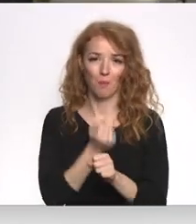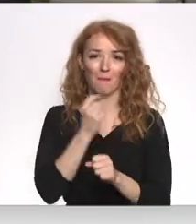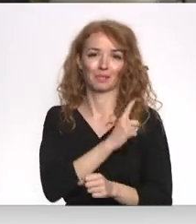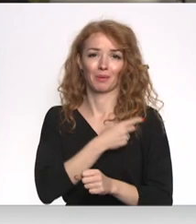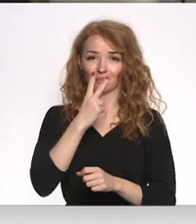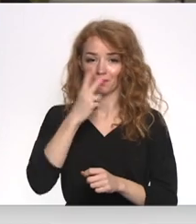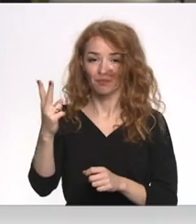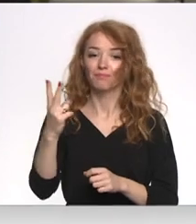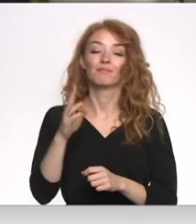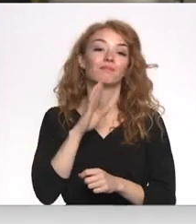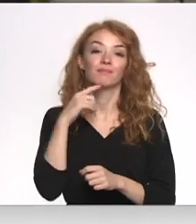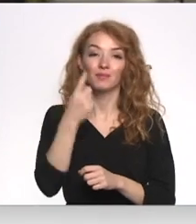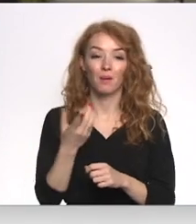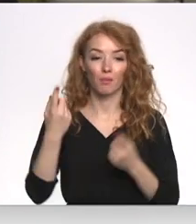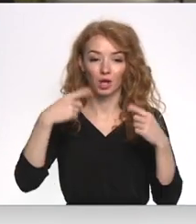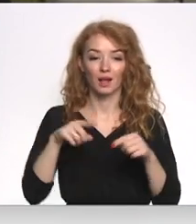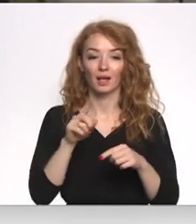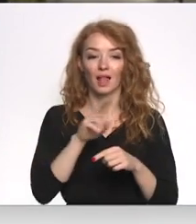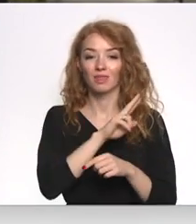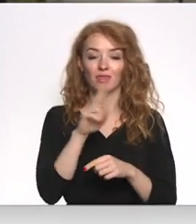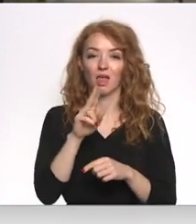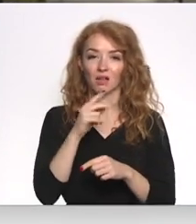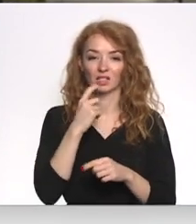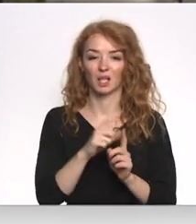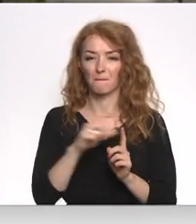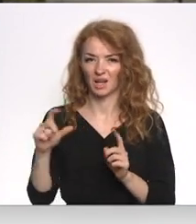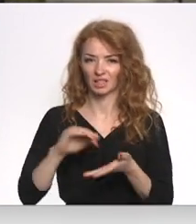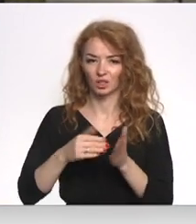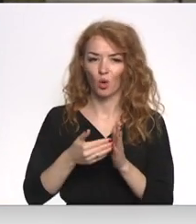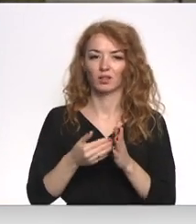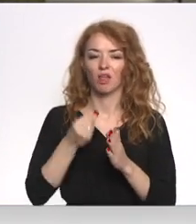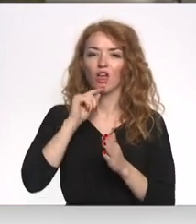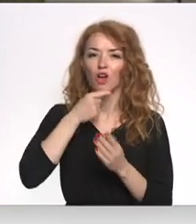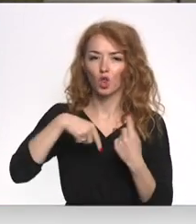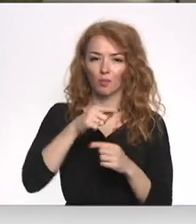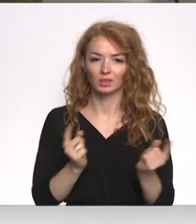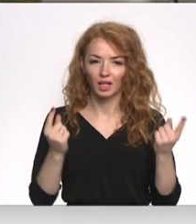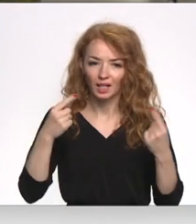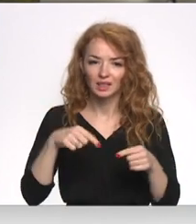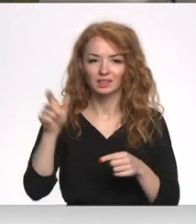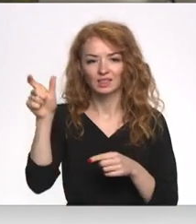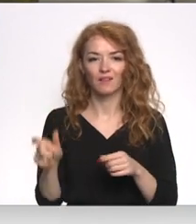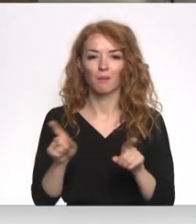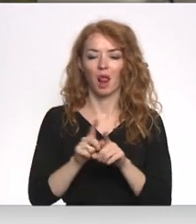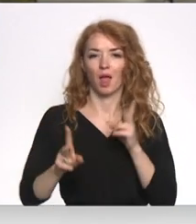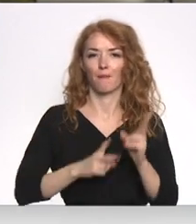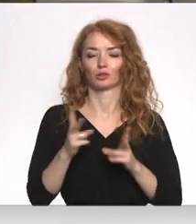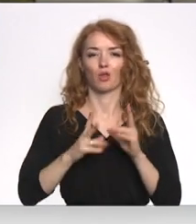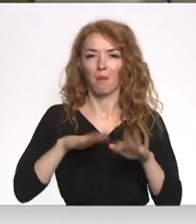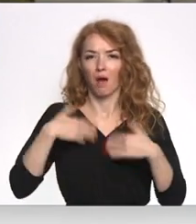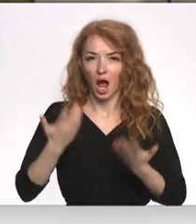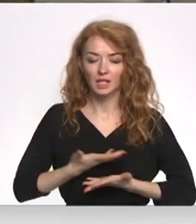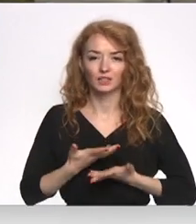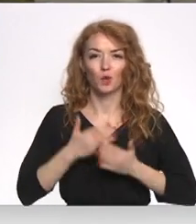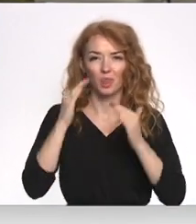tādā ļoti nestabilā laikā dzīvojam. Jūs jau paši jūtat ekonomiskā krīze. Cilvēkiem ir arī emocionālie pārdzīvojumi, neziņa